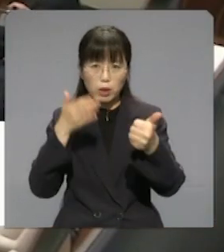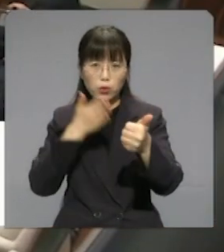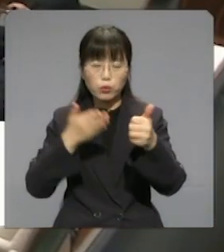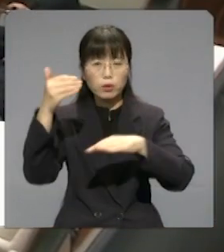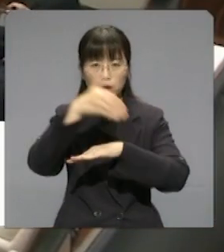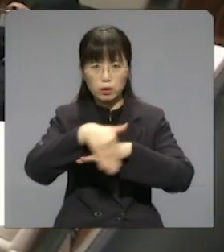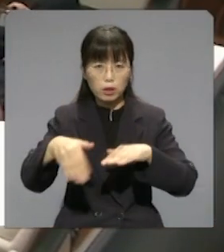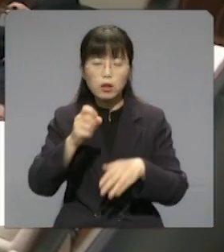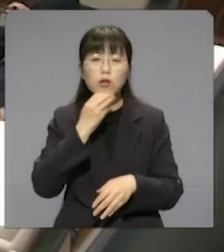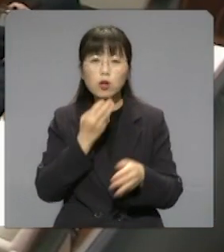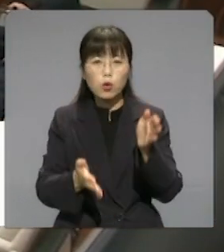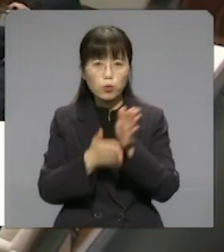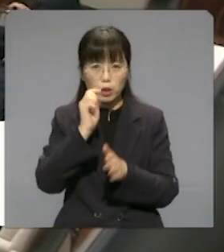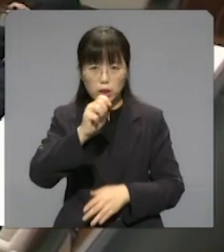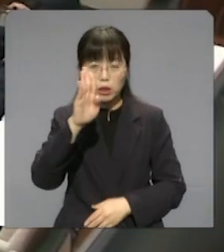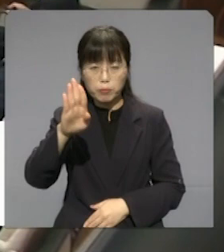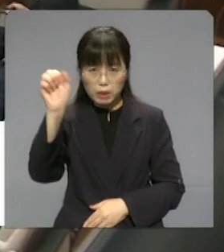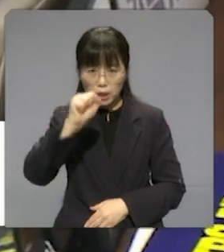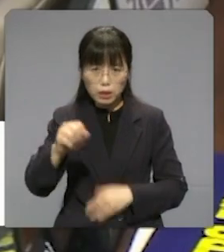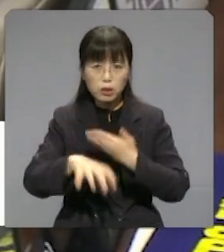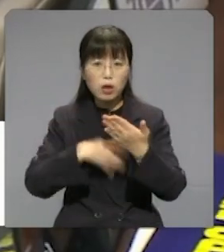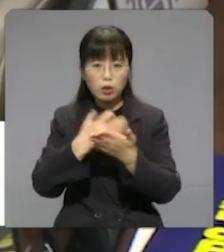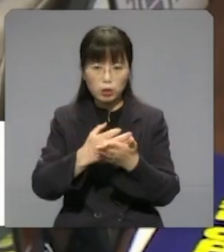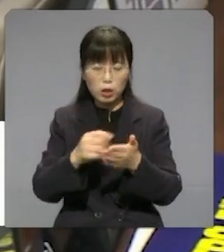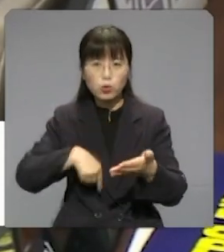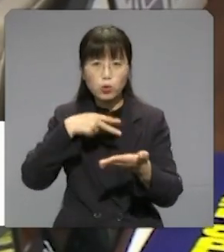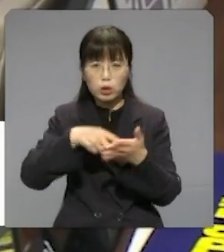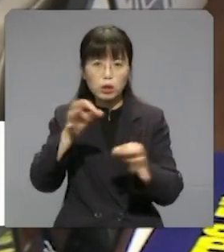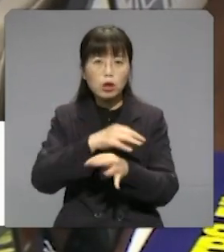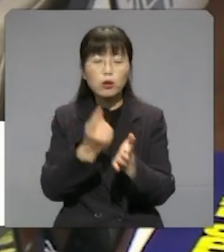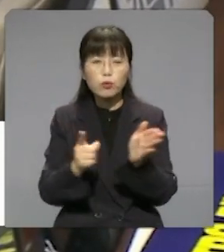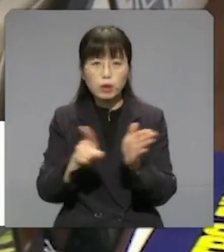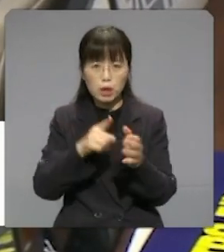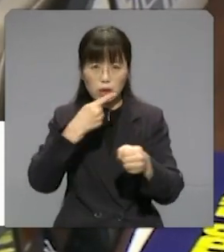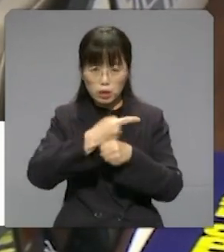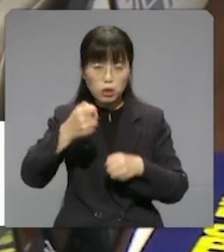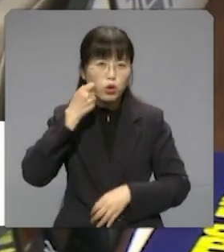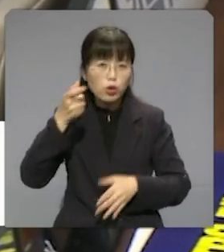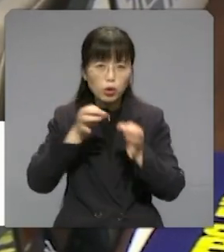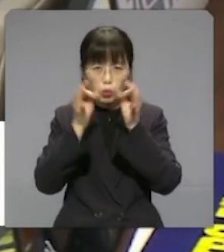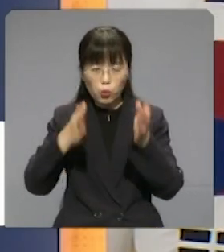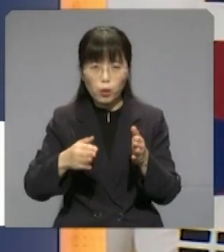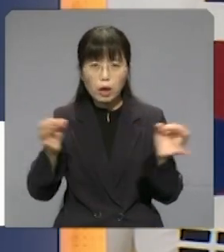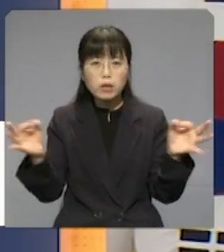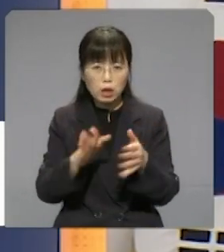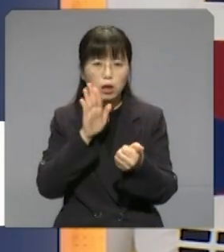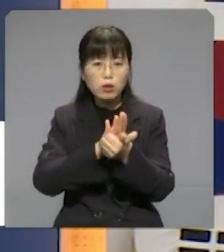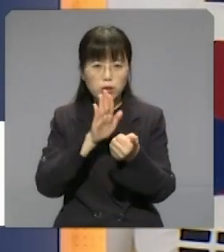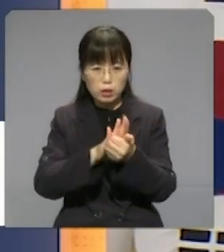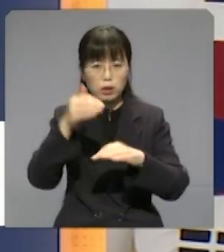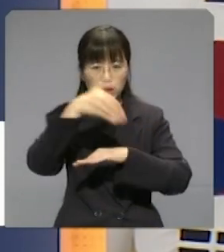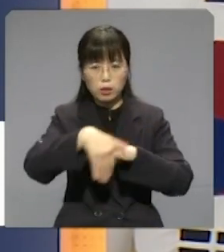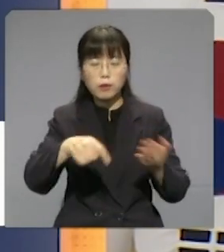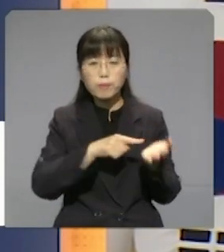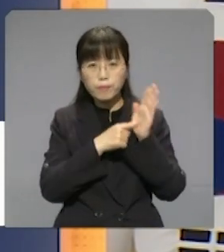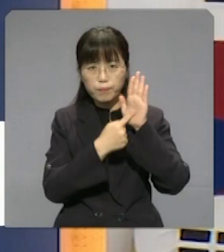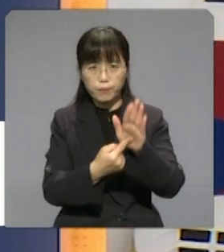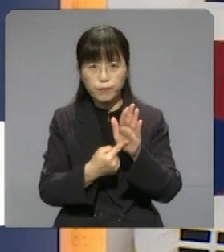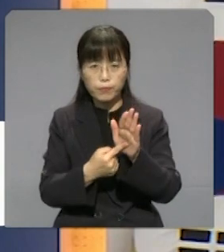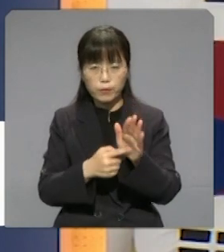했습니다. 서울시는 TBS 혁신과 독립 경영을 위해 내년 6달 동안에 한시적으로 지원하겠다고